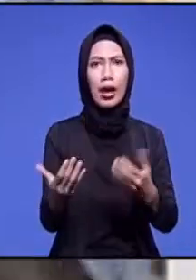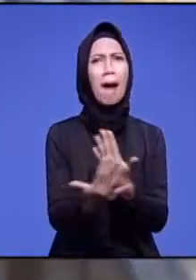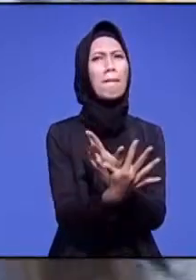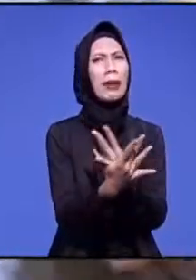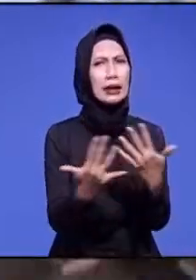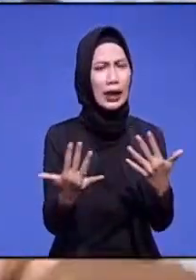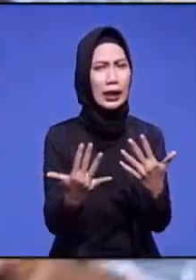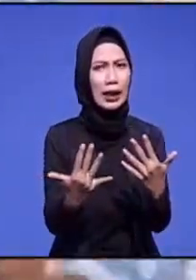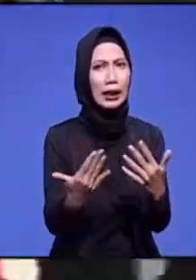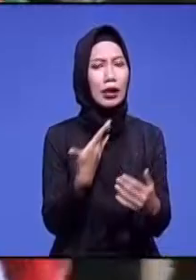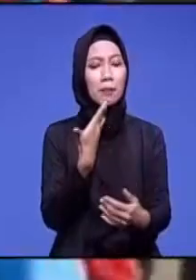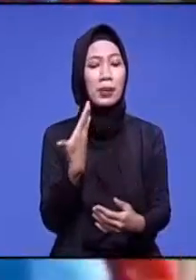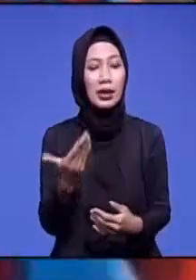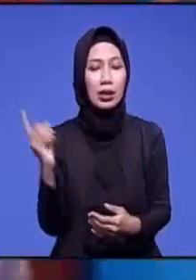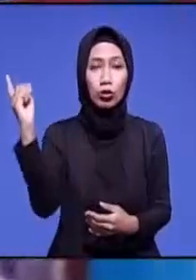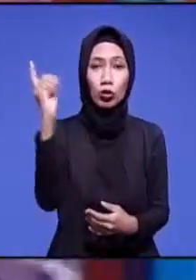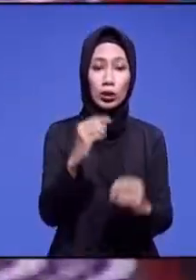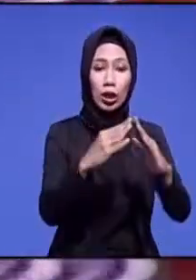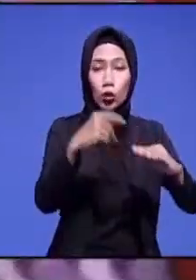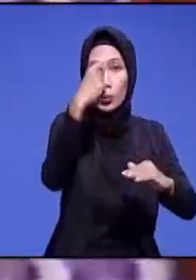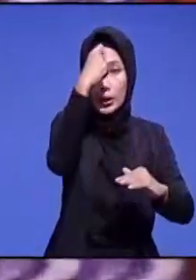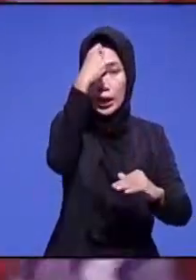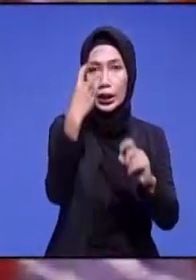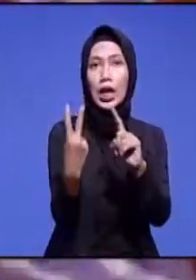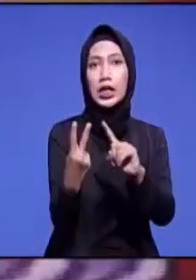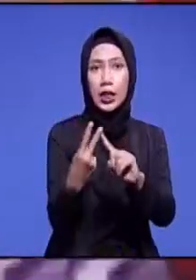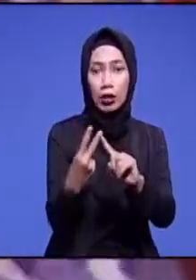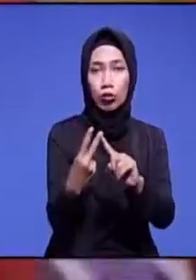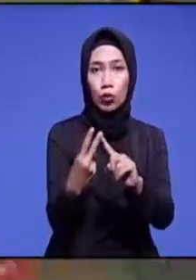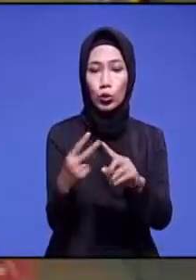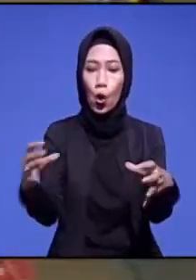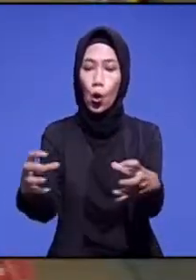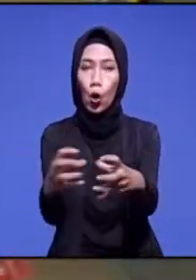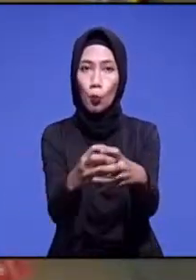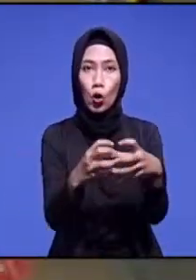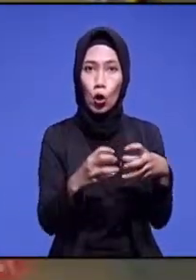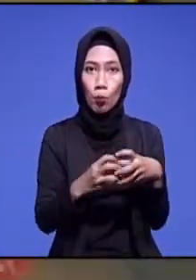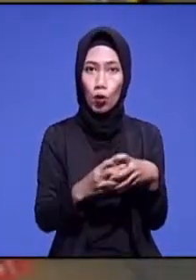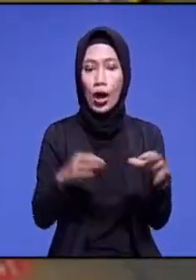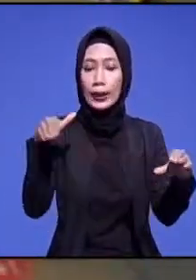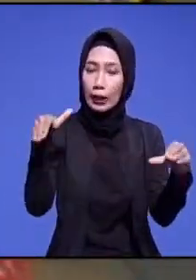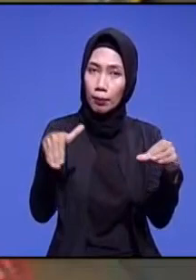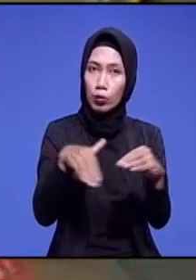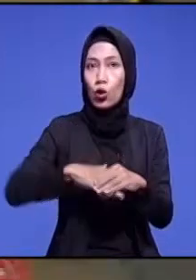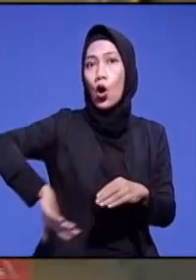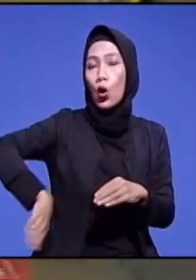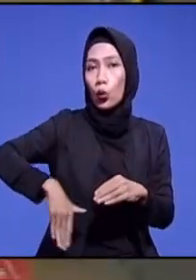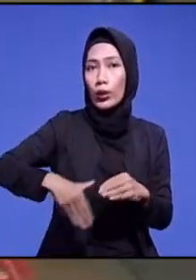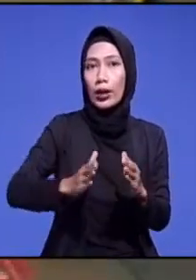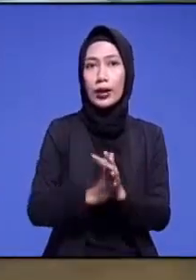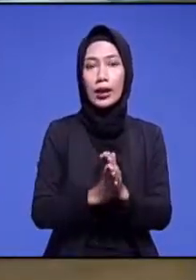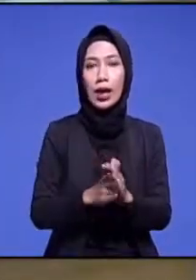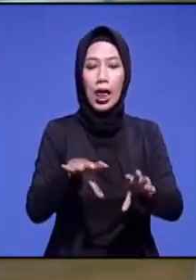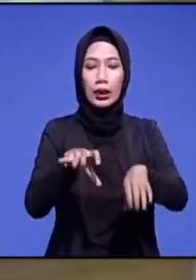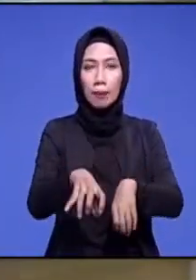datang ke fasilitas kesehatan. Klaster kedua terbanyak adalah komunitas, termasuk klaster keluarga dan perkantoran. Tidak